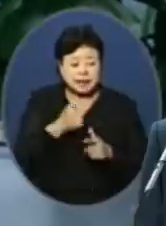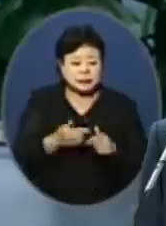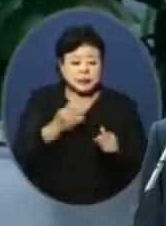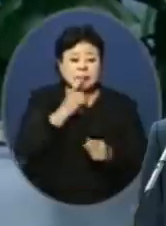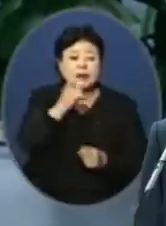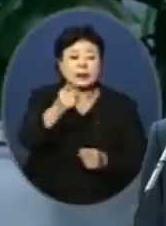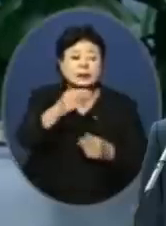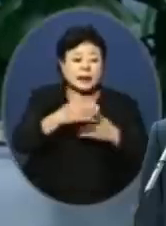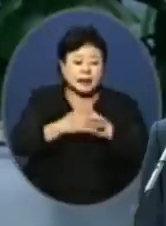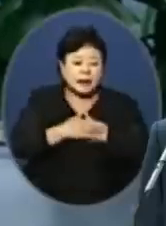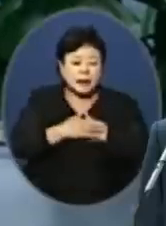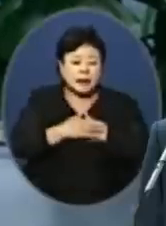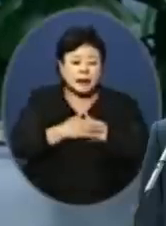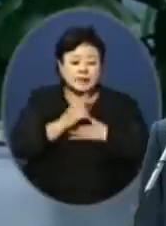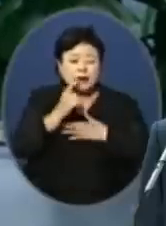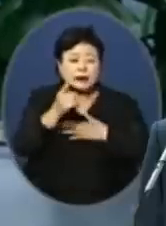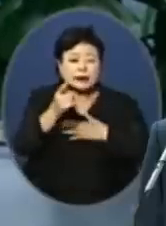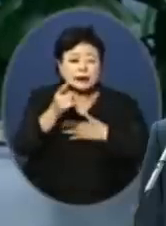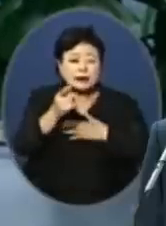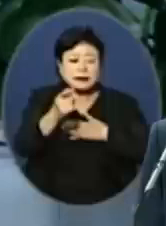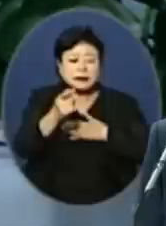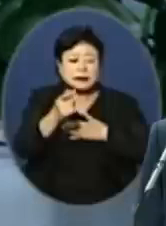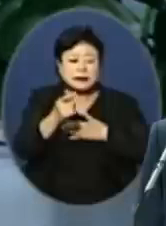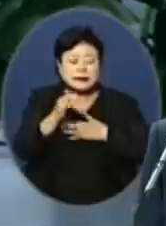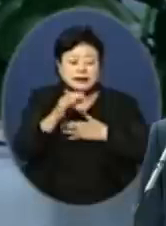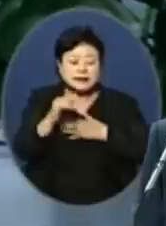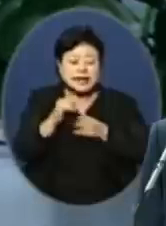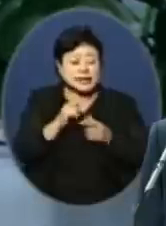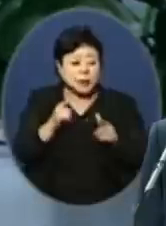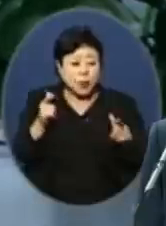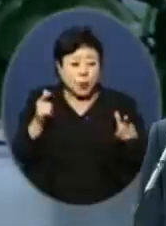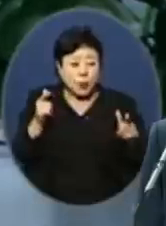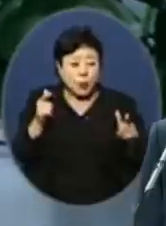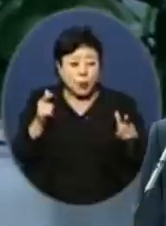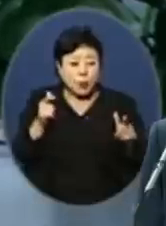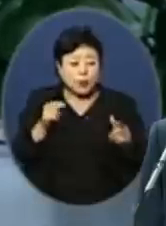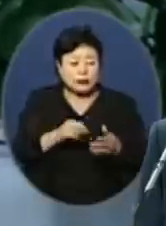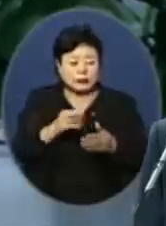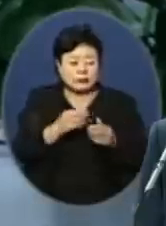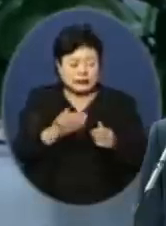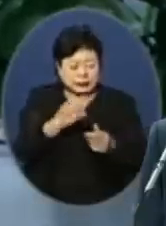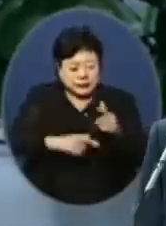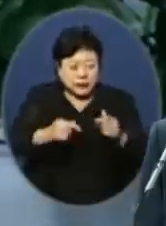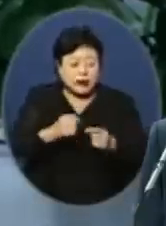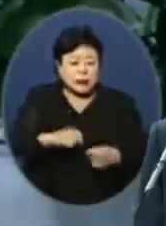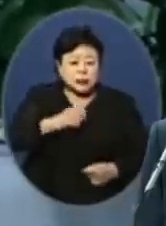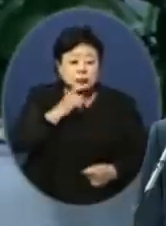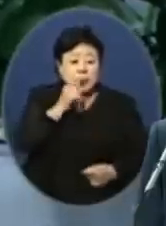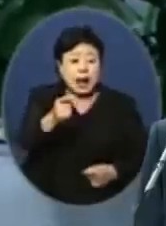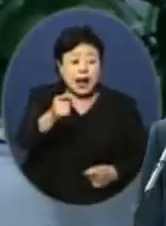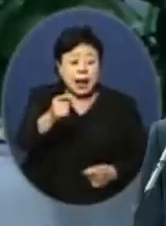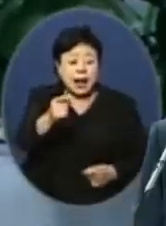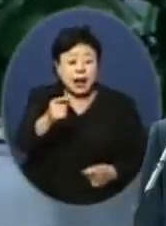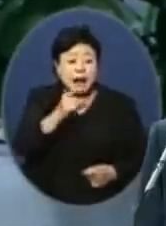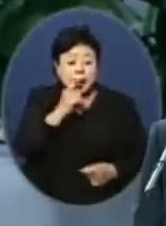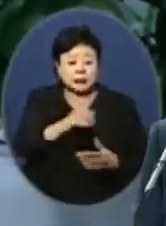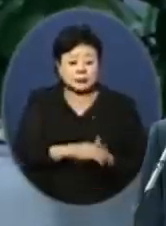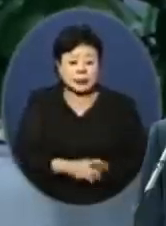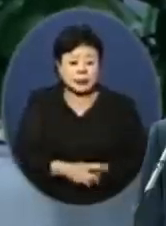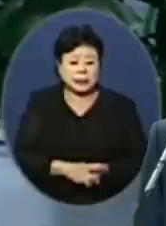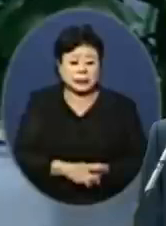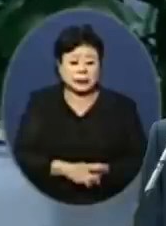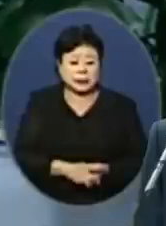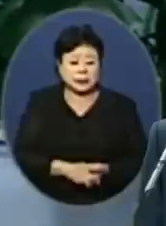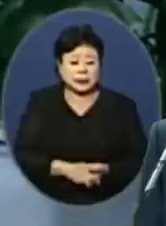예수님께서 말하기를 내가 너에게 이르노니 이에 저 바리새인이 아니고 이 세리가 의롭다 하심을 받고 그의 집으로 내려갔느니라.